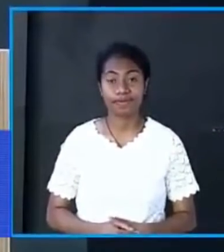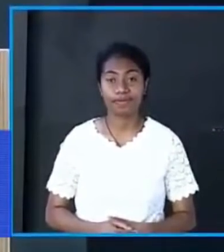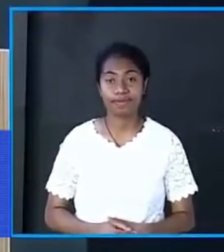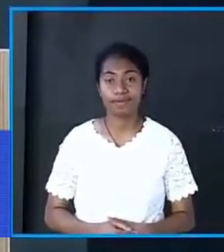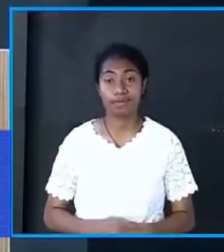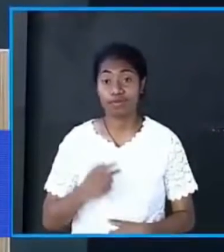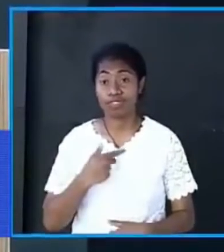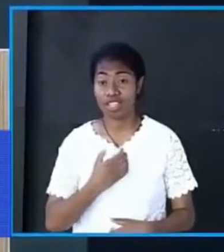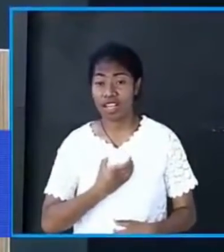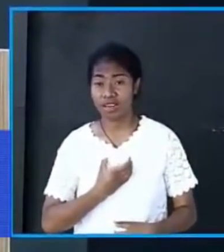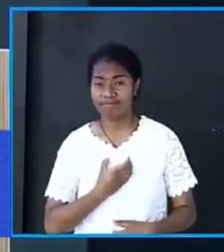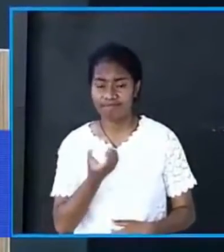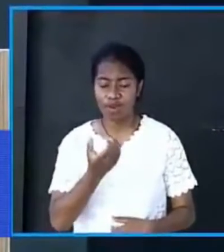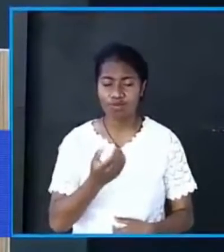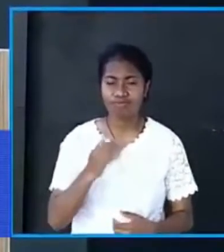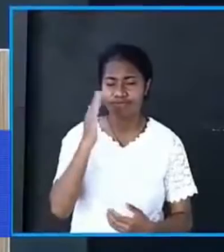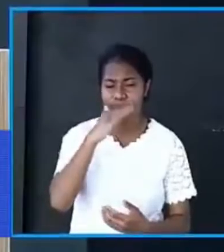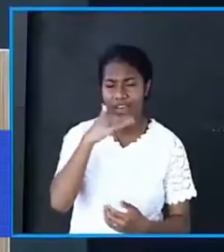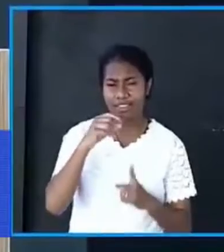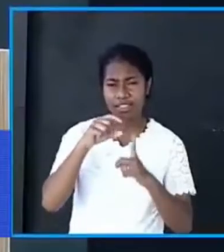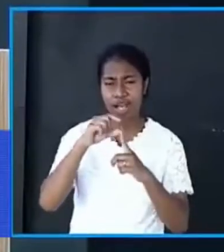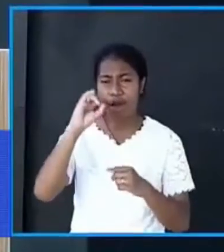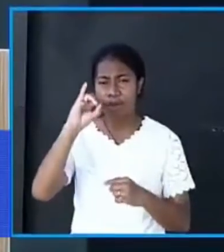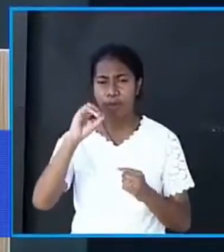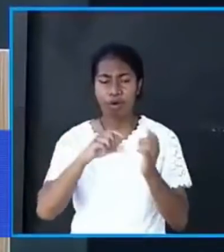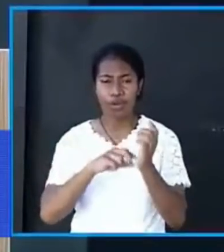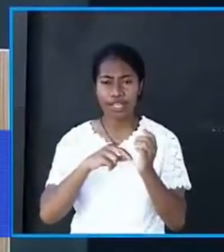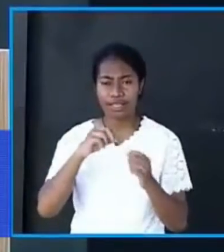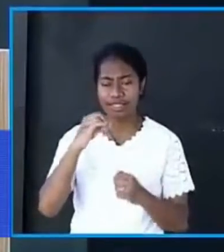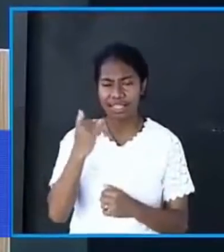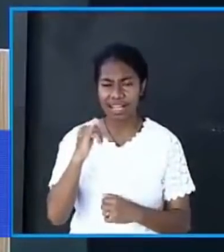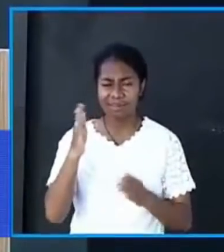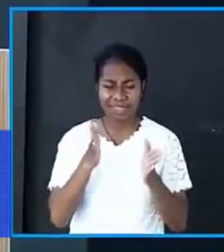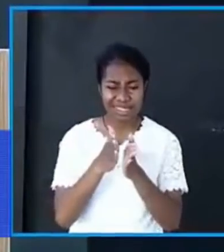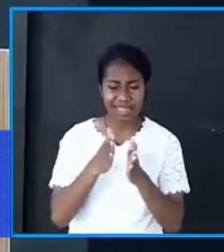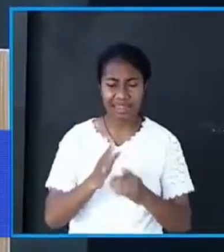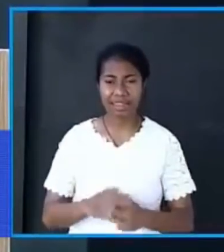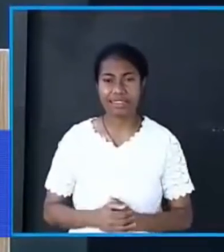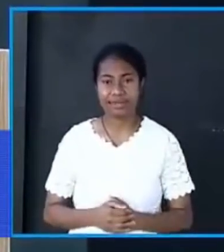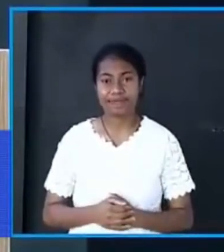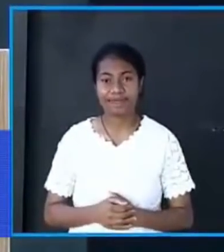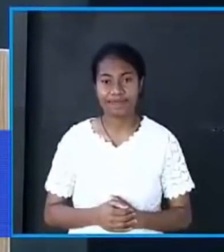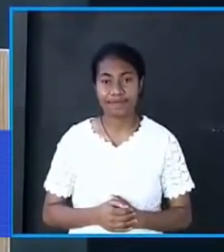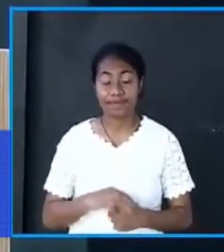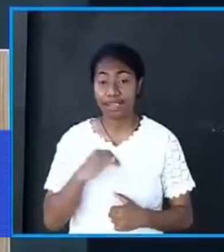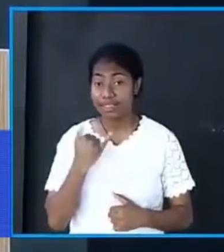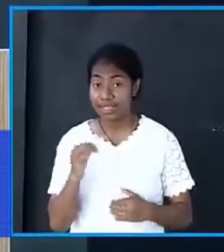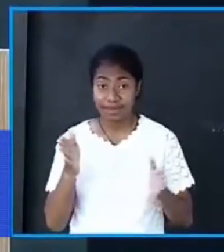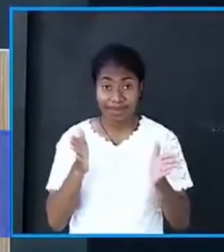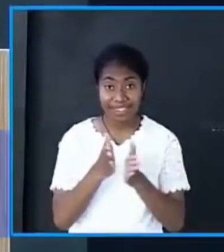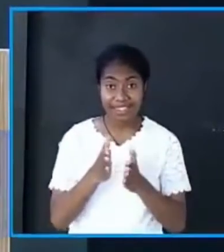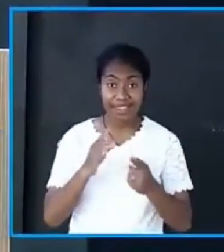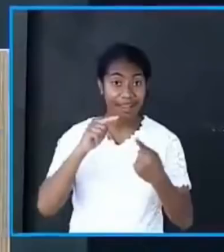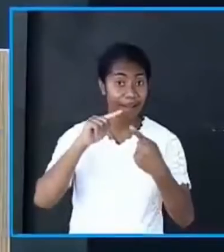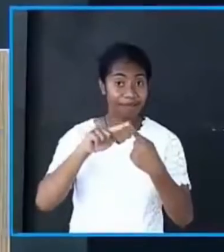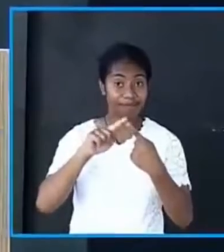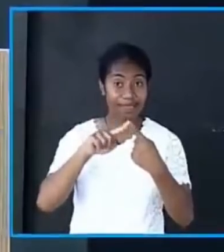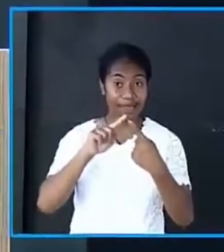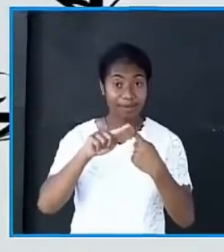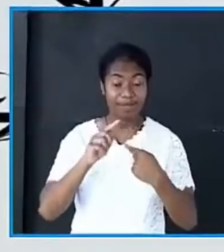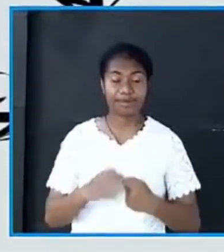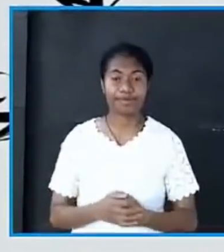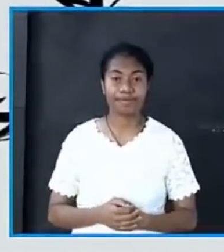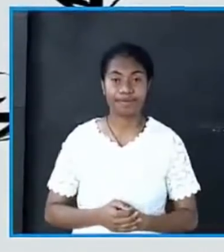bahas poin-poin lebih kecil lagi yang tadi tadi sudah kecil tapi kali ini Kita bikin lebih kecil lagi yang pertama